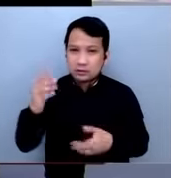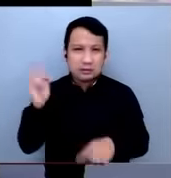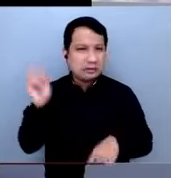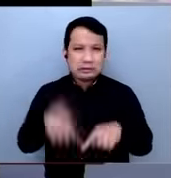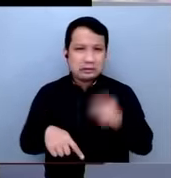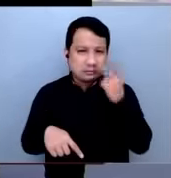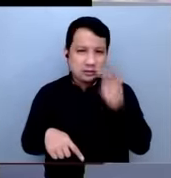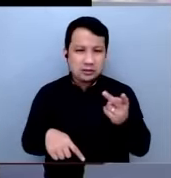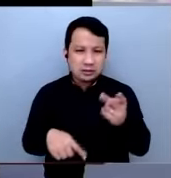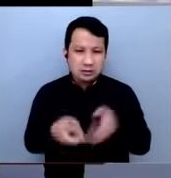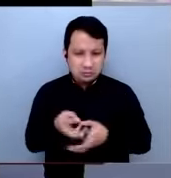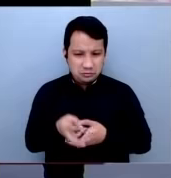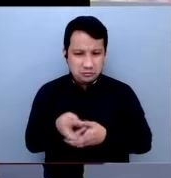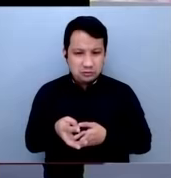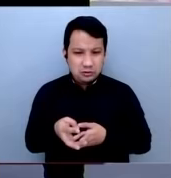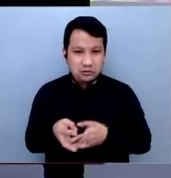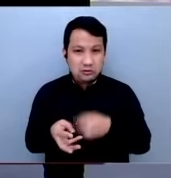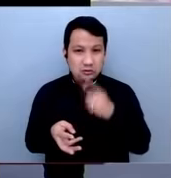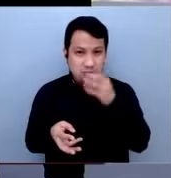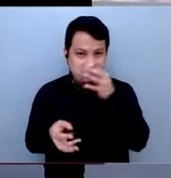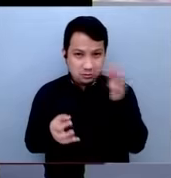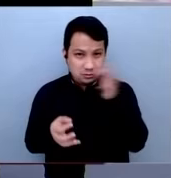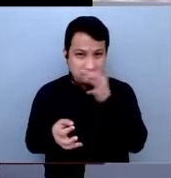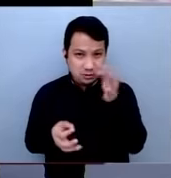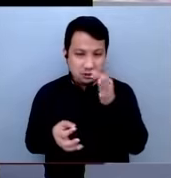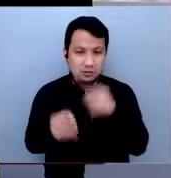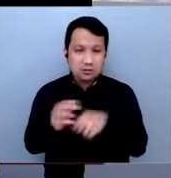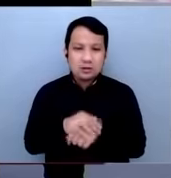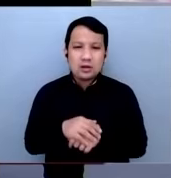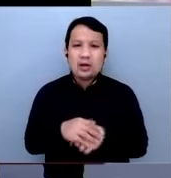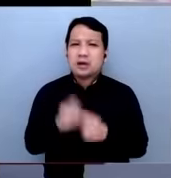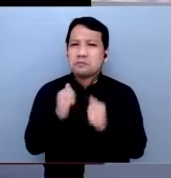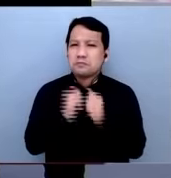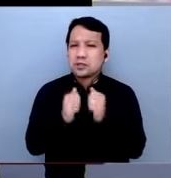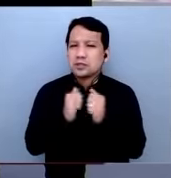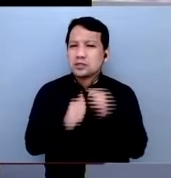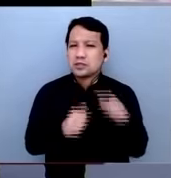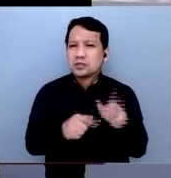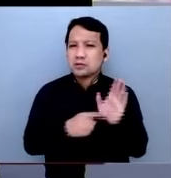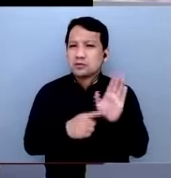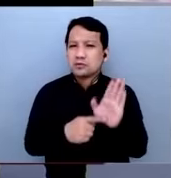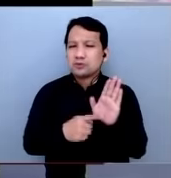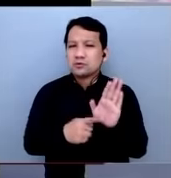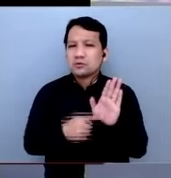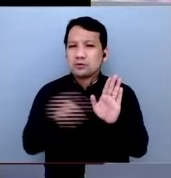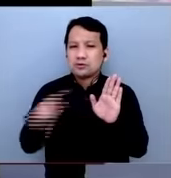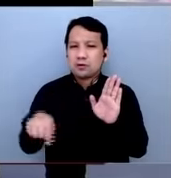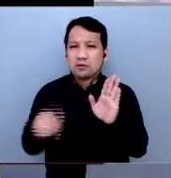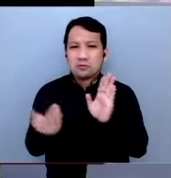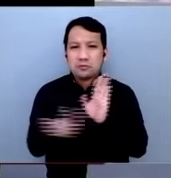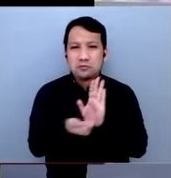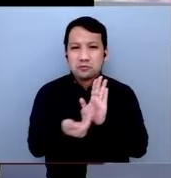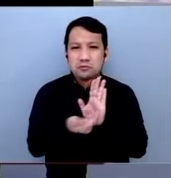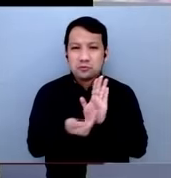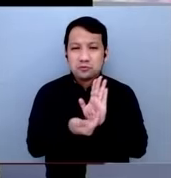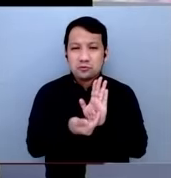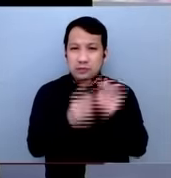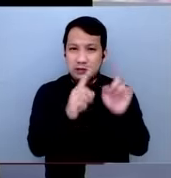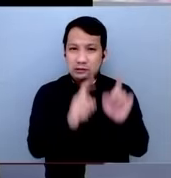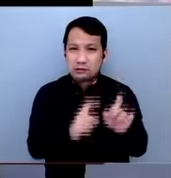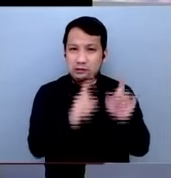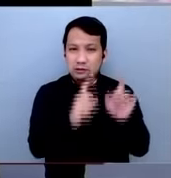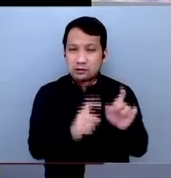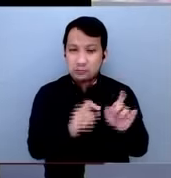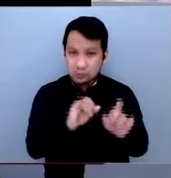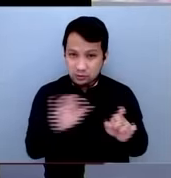masasabi ng urine drug test kung gumamit ka. Sa makatwid, ang mapapatunayan lamang po ng karamihan sa mga test na ito ay kung gumamit